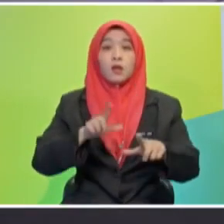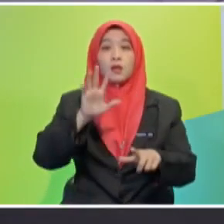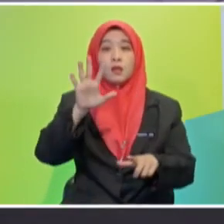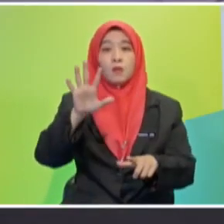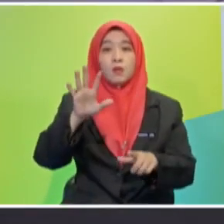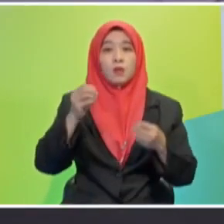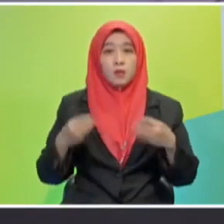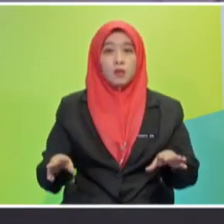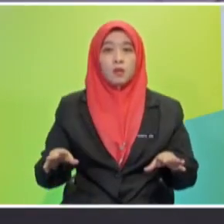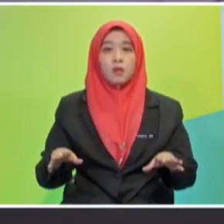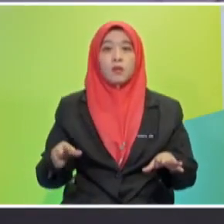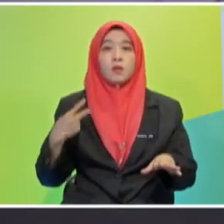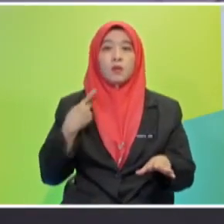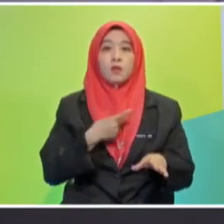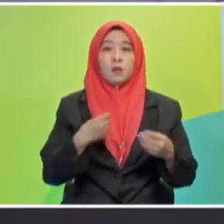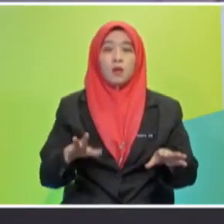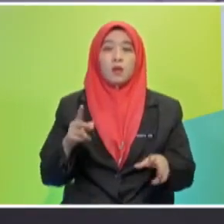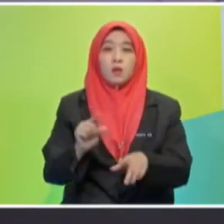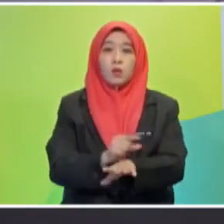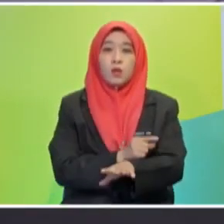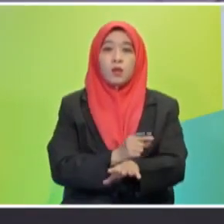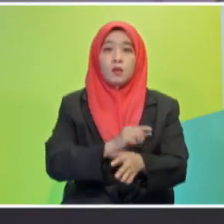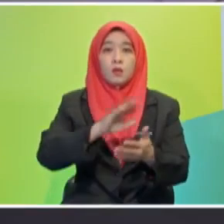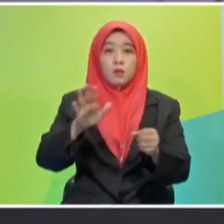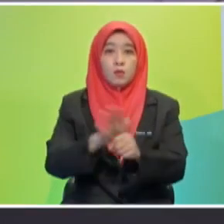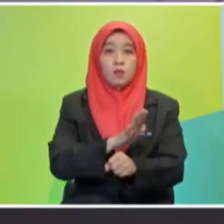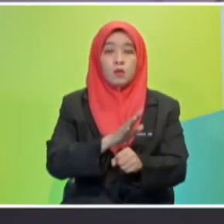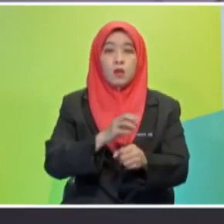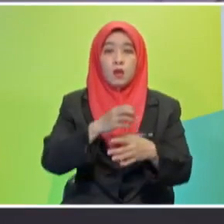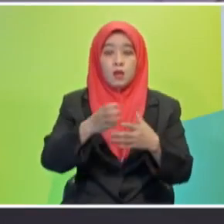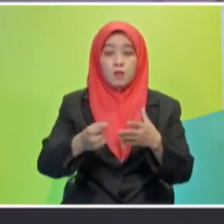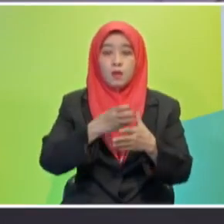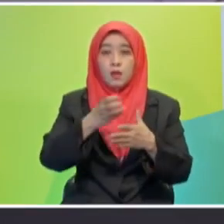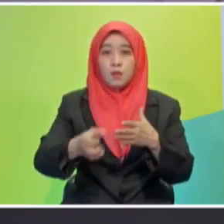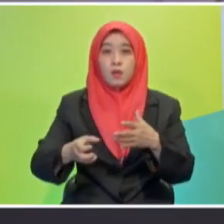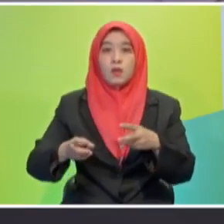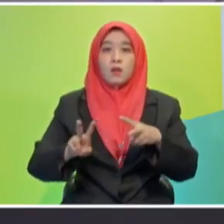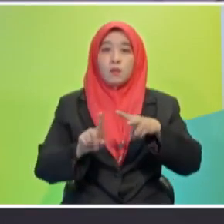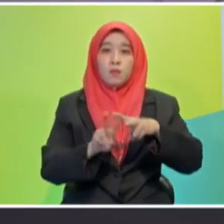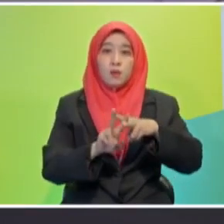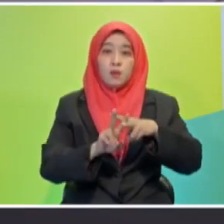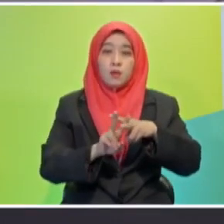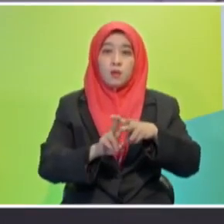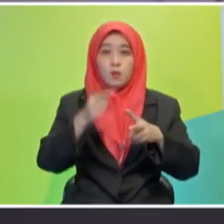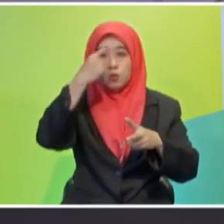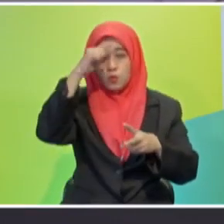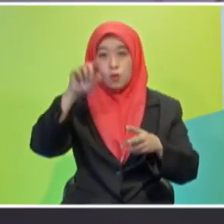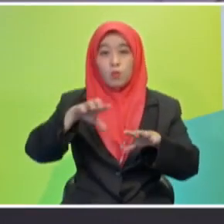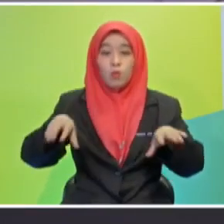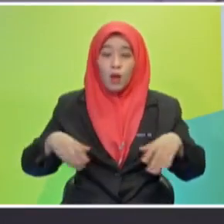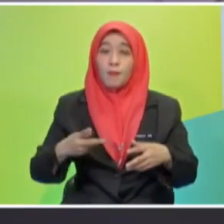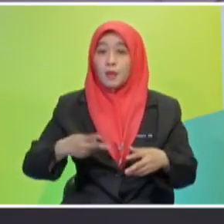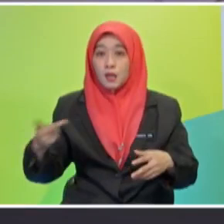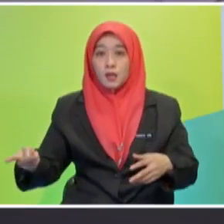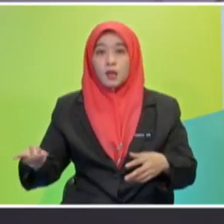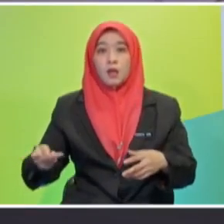kita dah menggunakan sepenuhnya elemen elektromekanikal untuk membuatkan perkakasan yang kita pilih ni ialah mesin basuh untuk